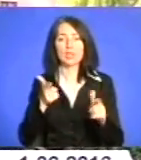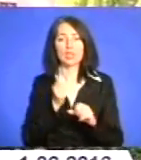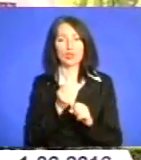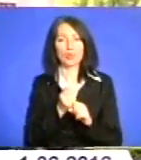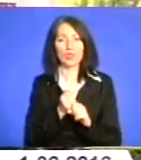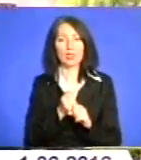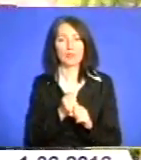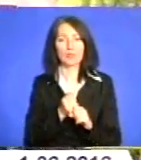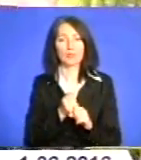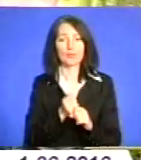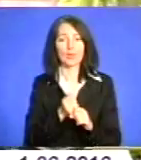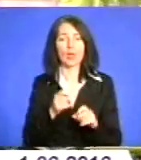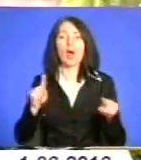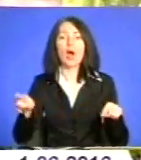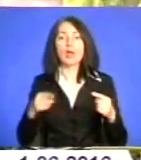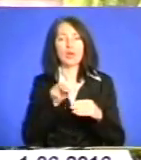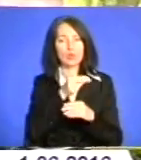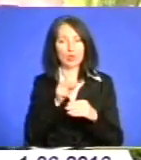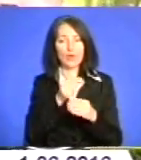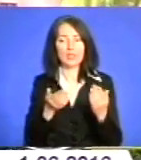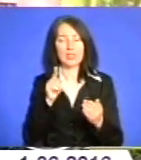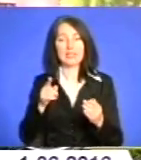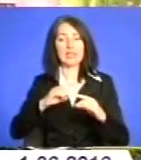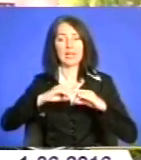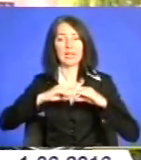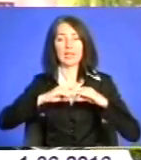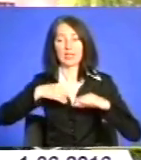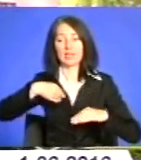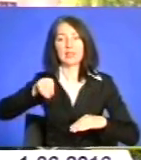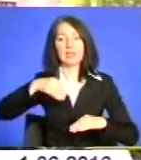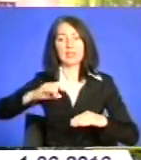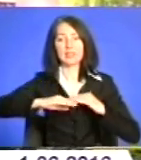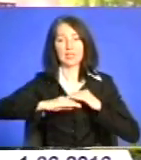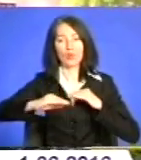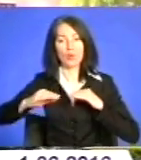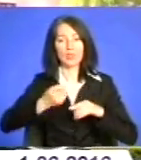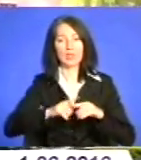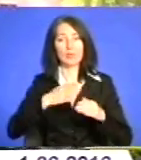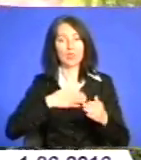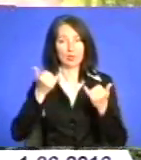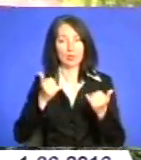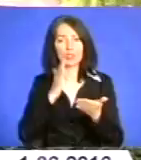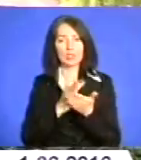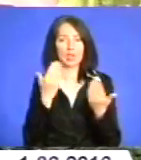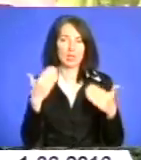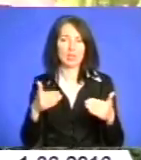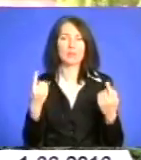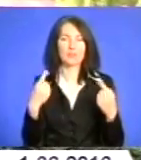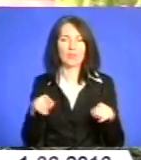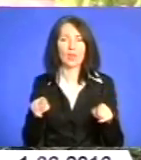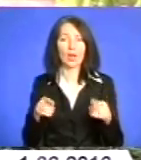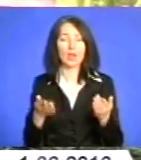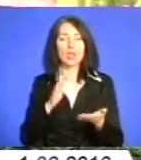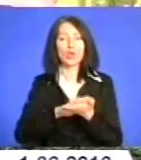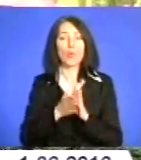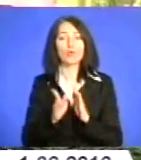зробити, реконструювати навіть ті тенісні корти, які на сьогоднішній день є занедбані, але з умовою,